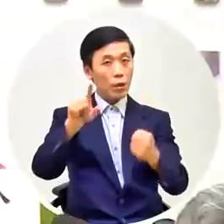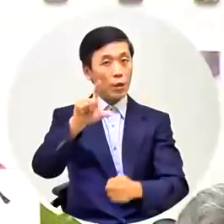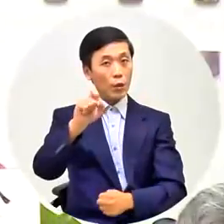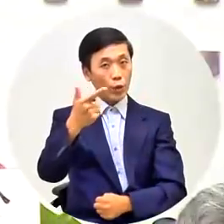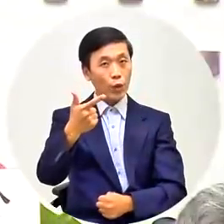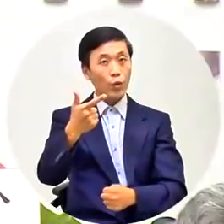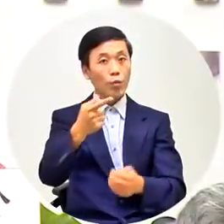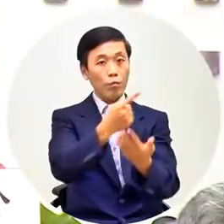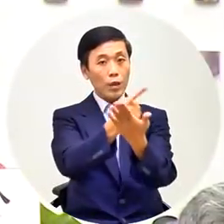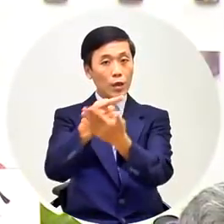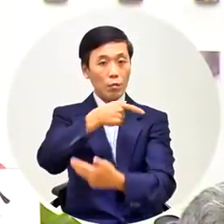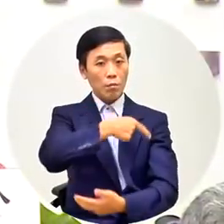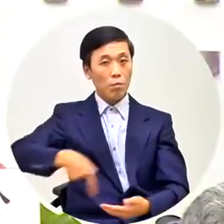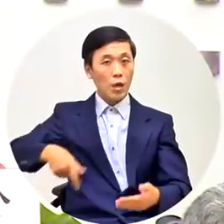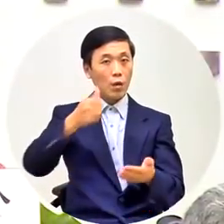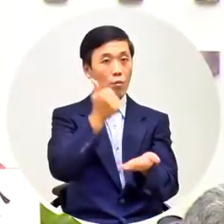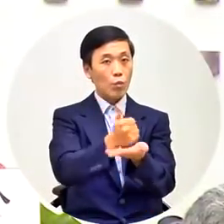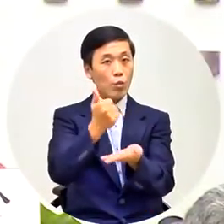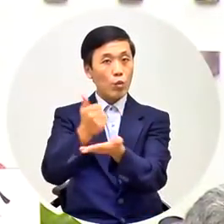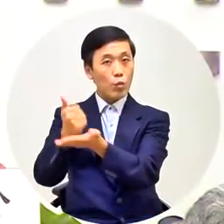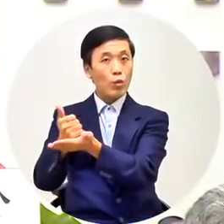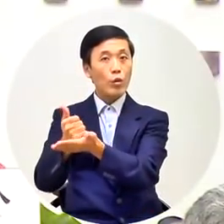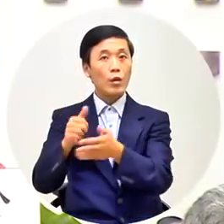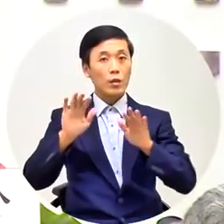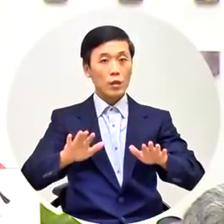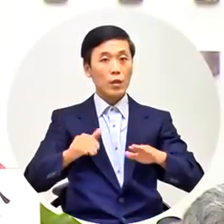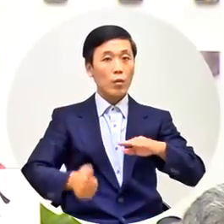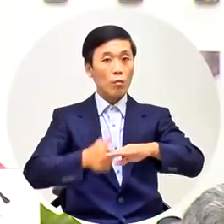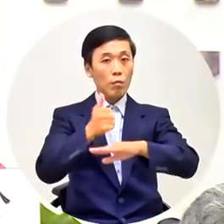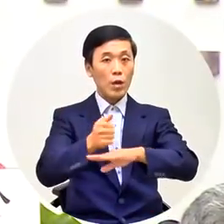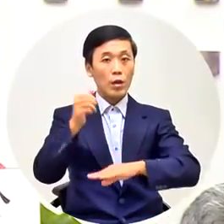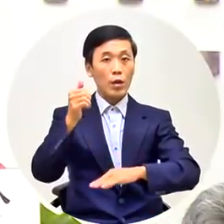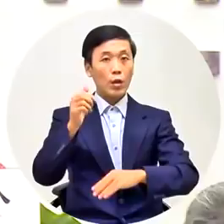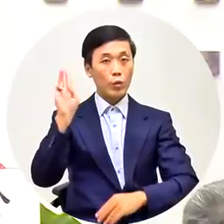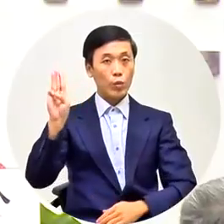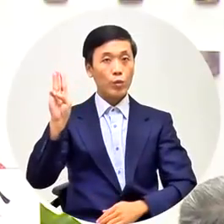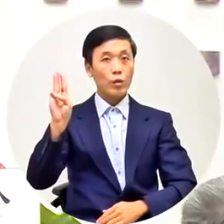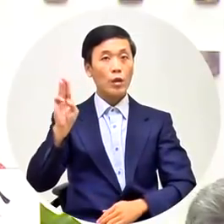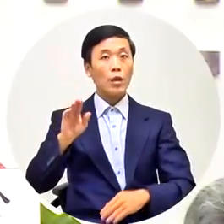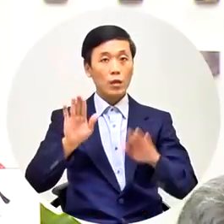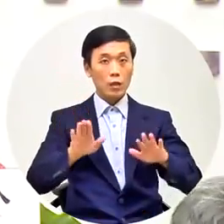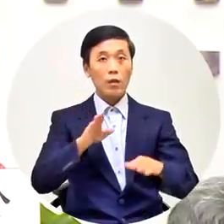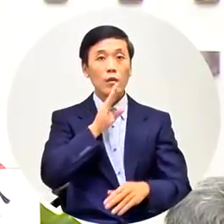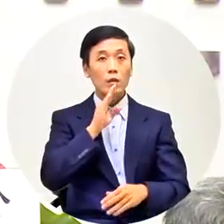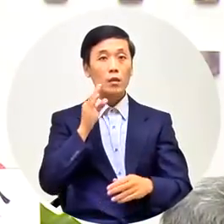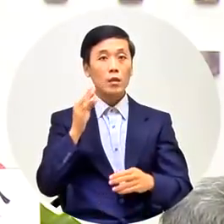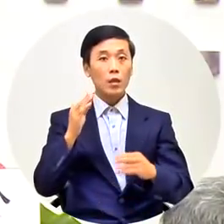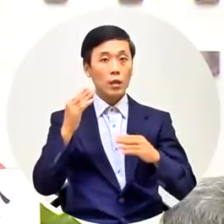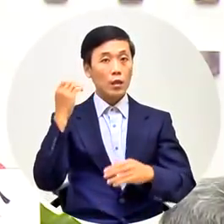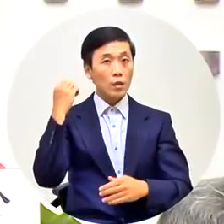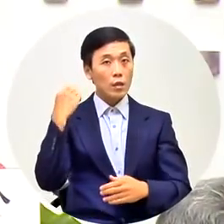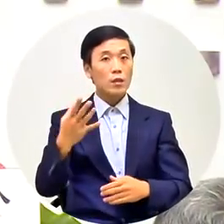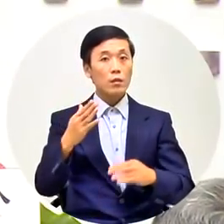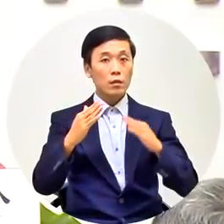今仔宣誓就职啦。啊，今仔嘛是咱新任啊，咱的韩市长啊就职